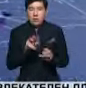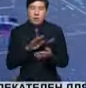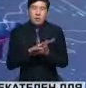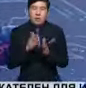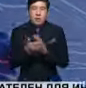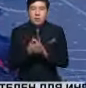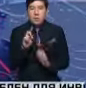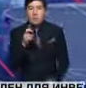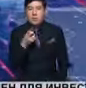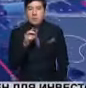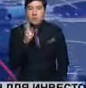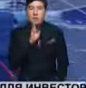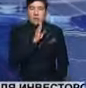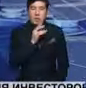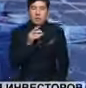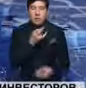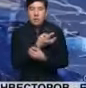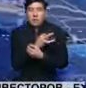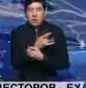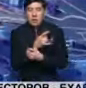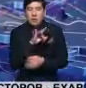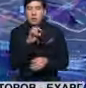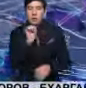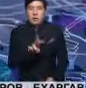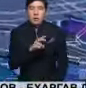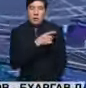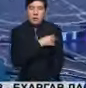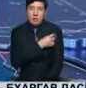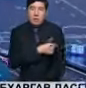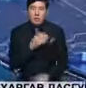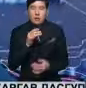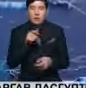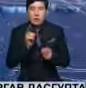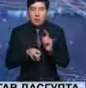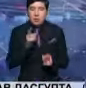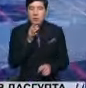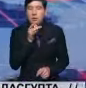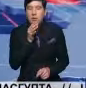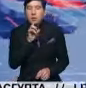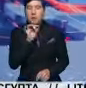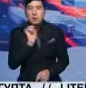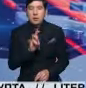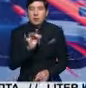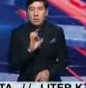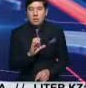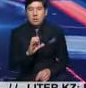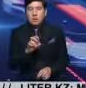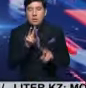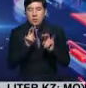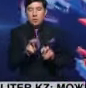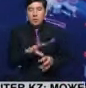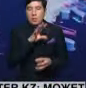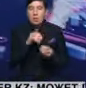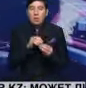установлена биологическая мать ребенка, которая госпитализирована в районную больницу. В настоящее время проводится комплекс следственных мероприятий для установления